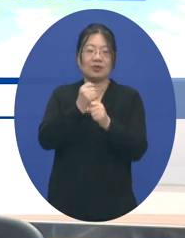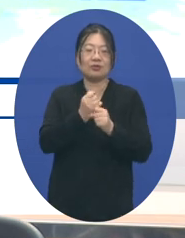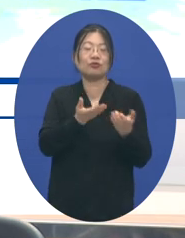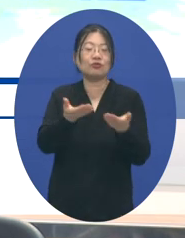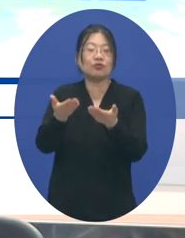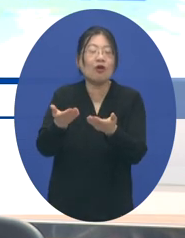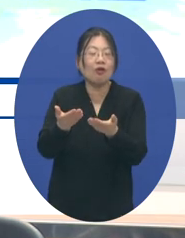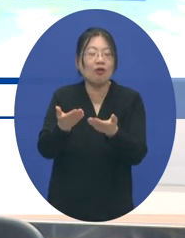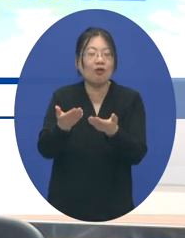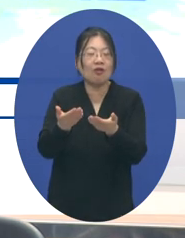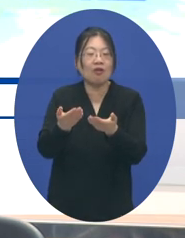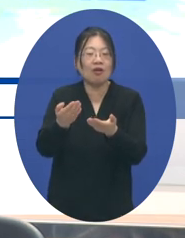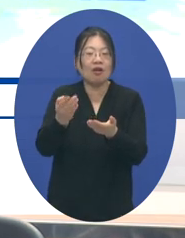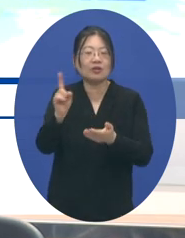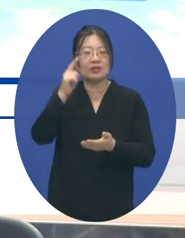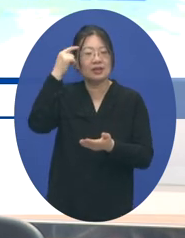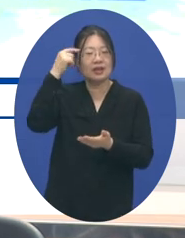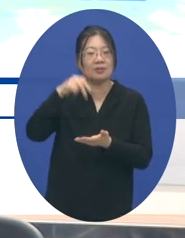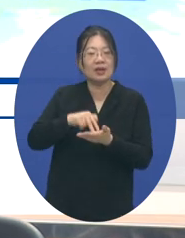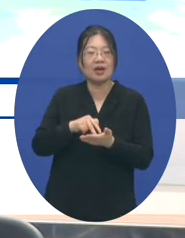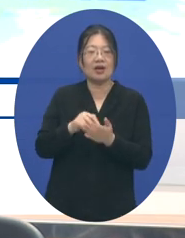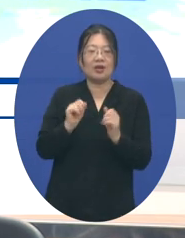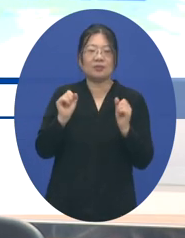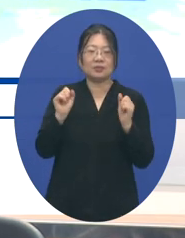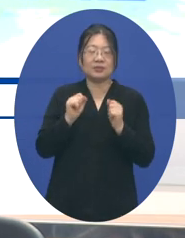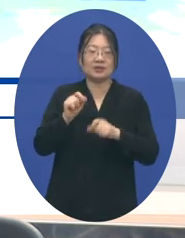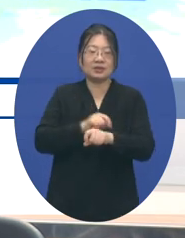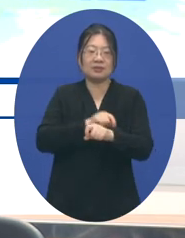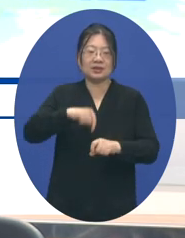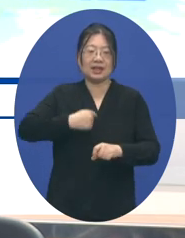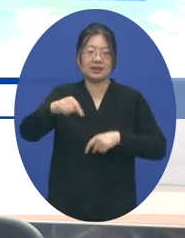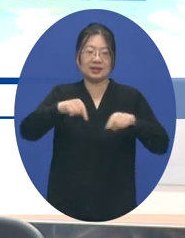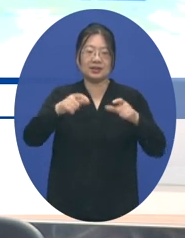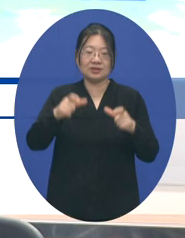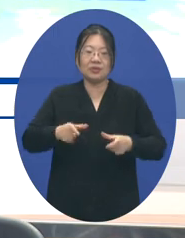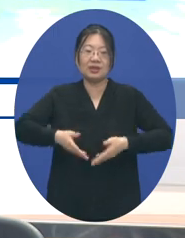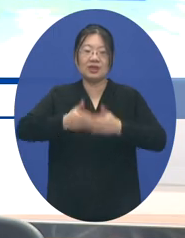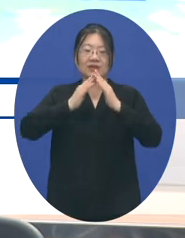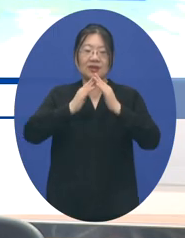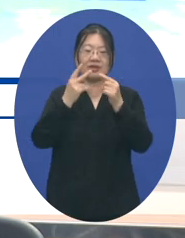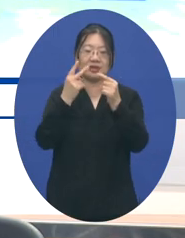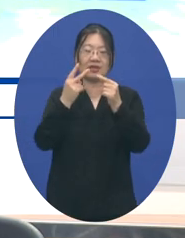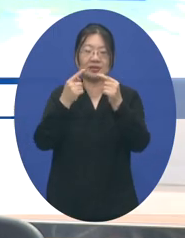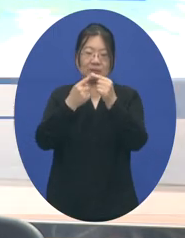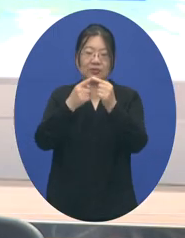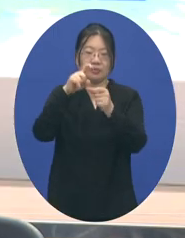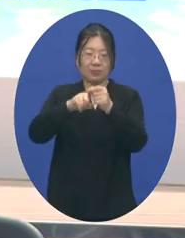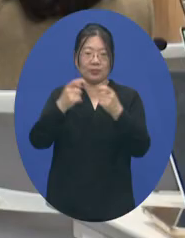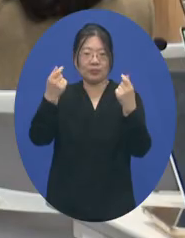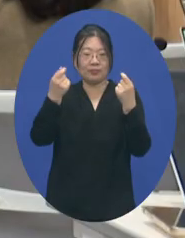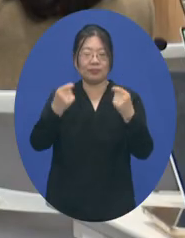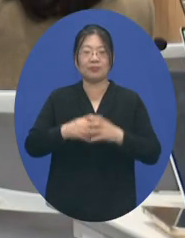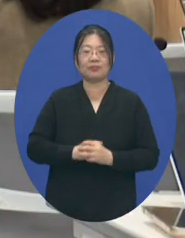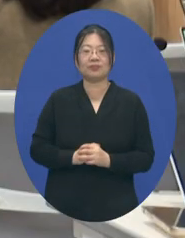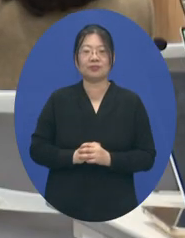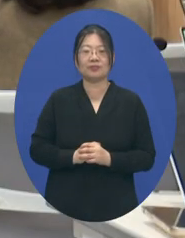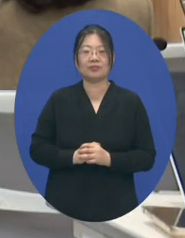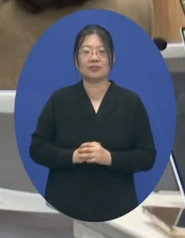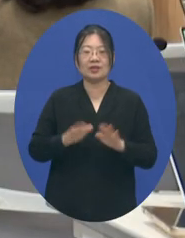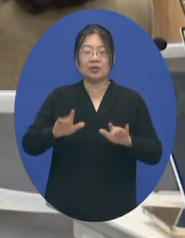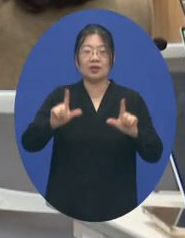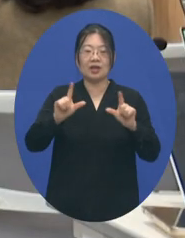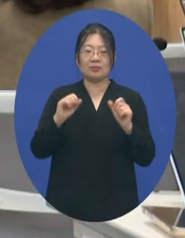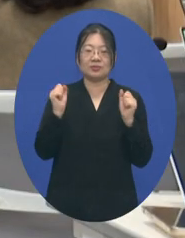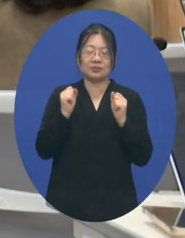것이 어떻게 생각하면 북부 특별자치도 만드는 첫 번째 목표일 수도 있습니다. 도는 올해